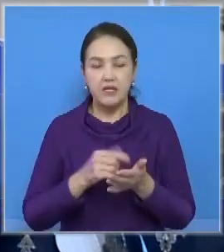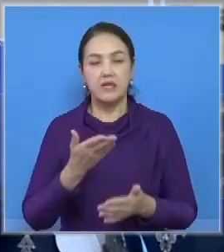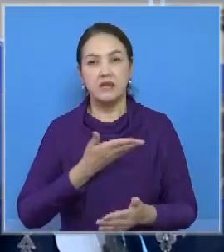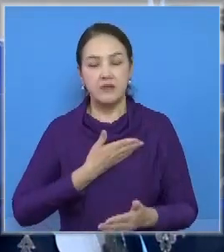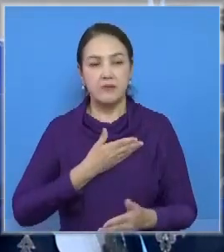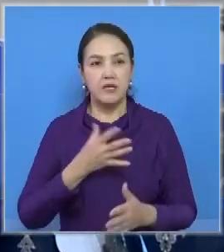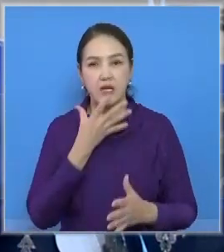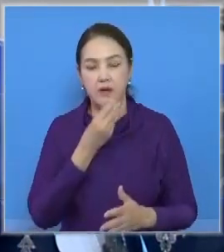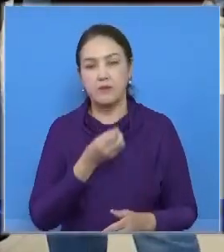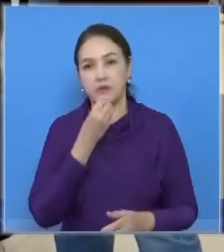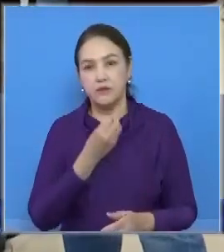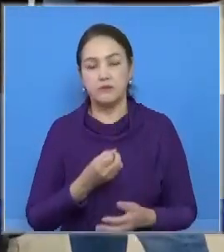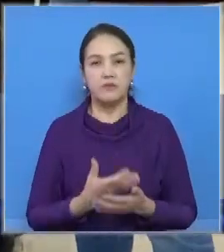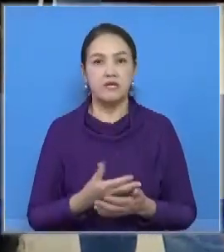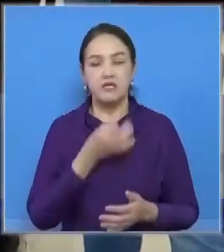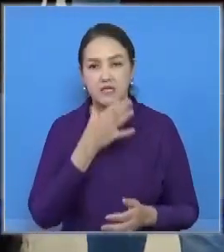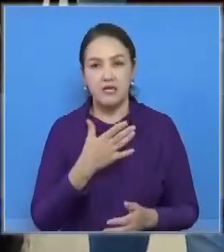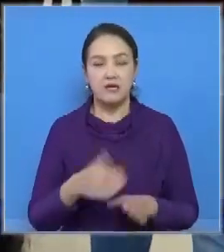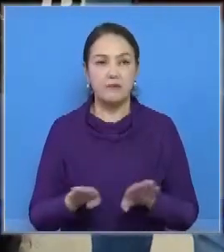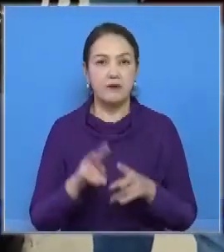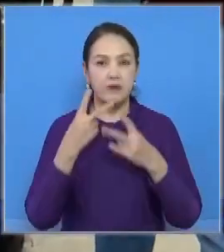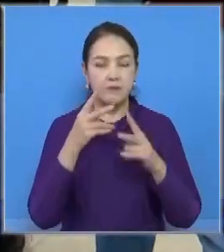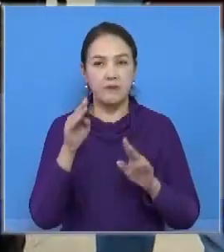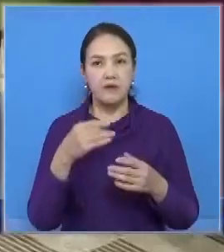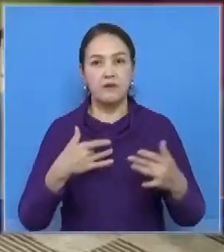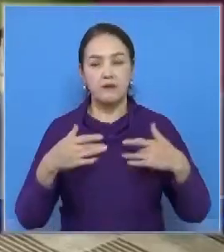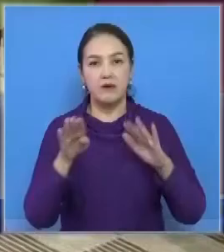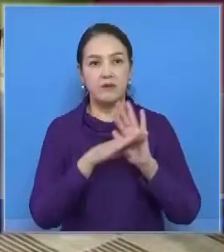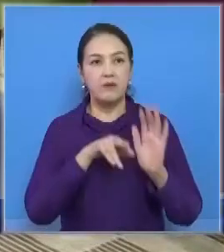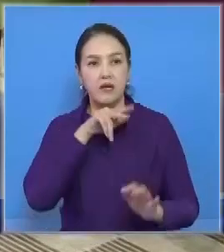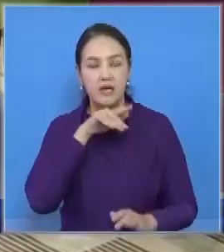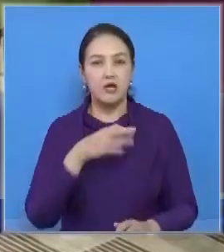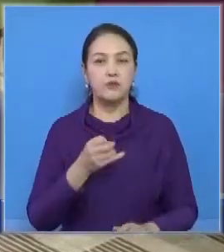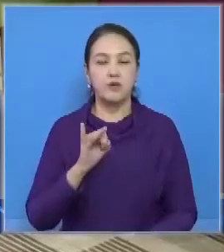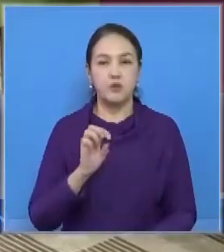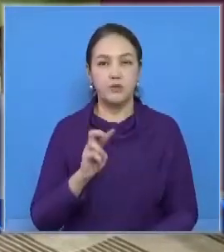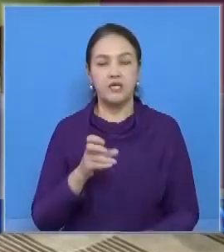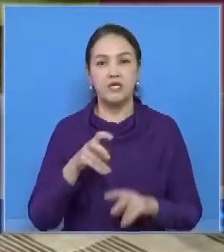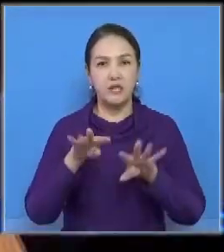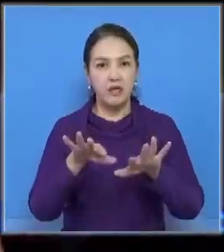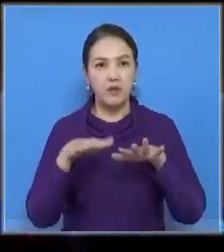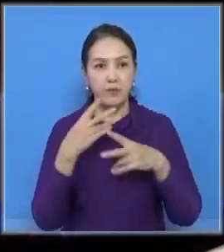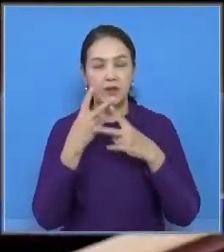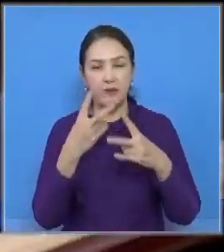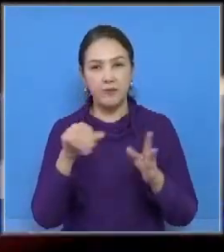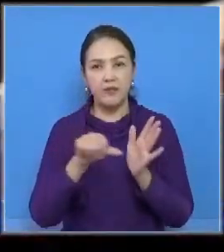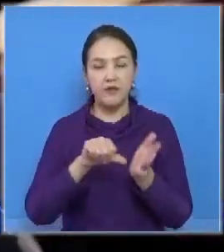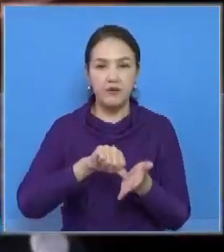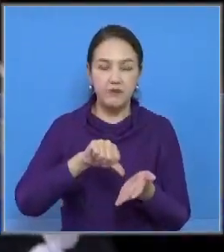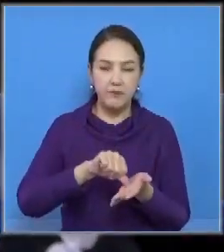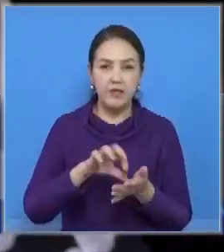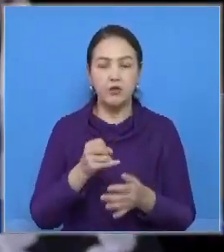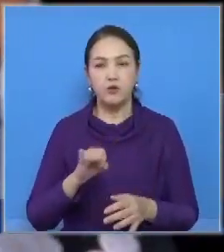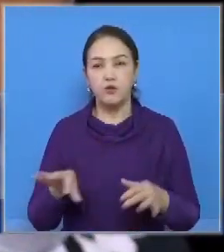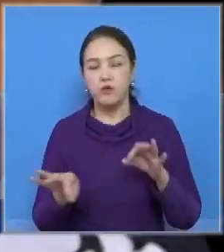это хорошее подспорье. Кроме того, была представлена праздничная программа Корейского этнокультурного центра. Также слух зрителей услаждали выступления местных